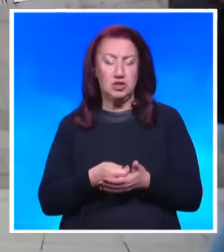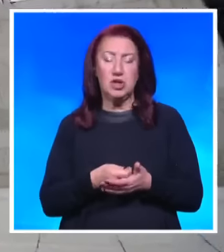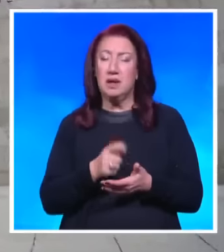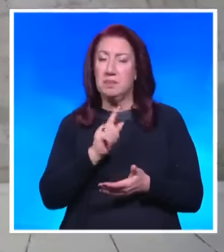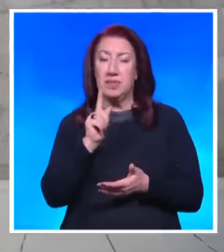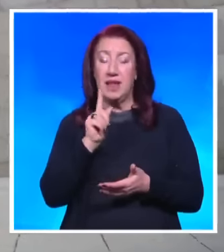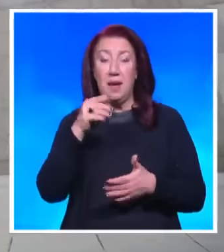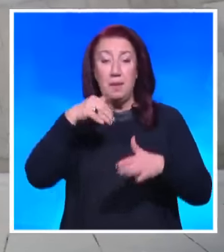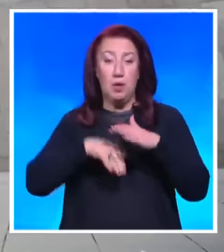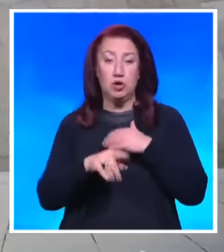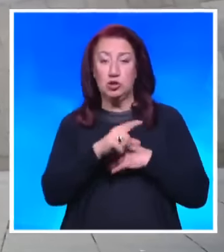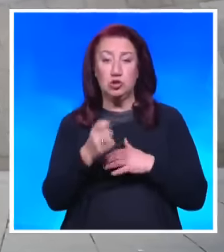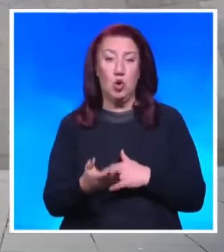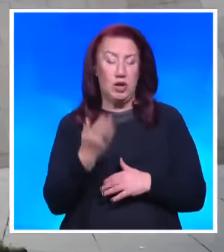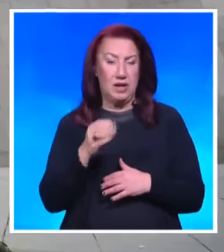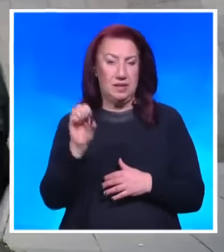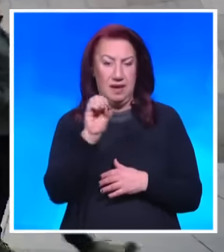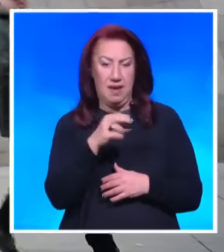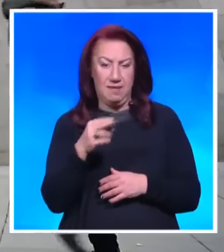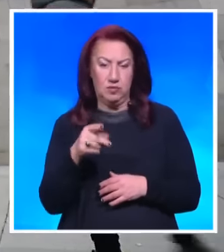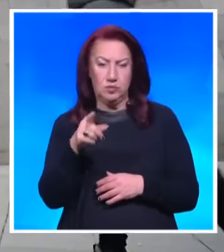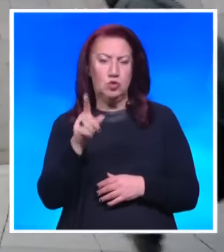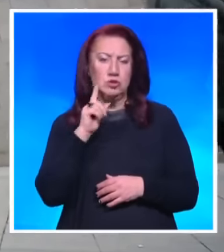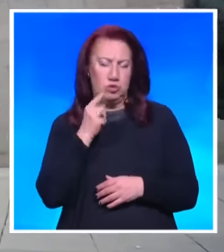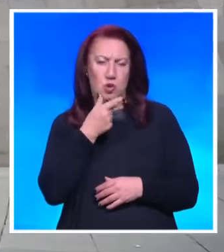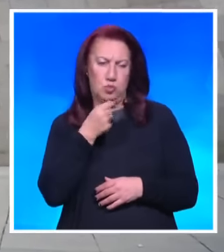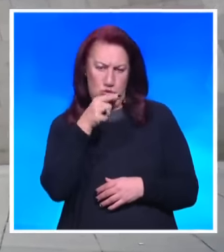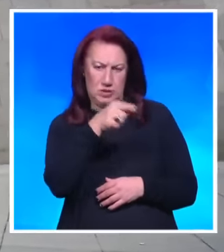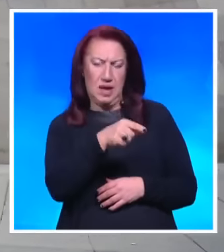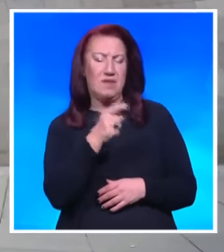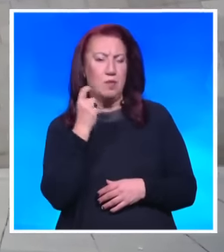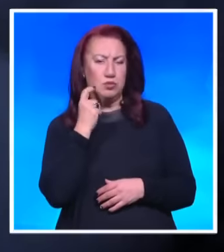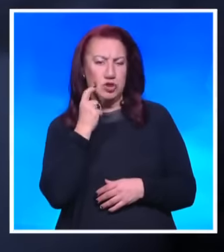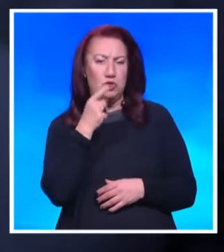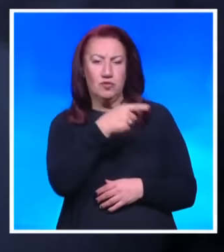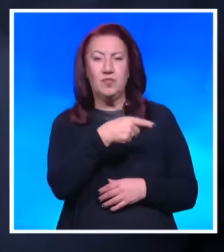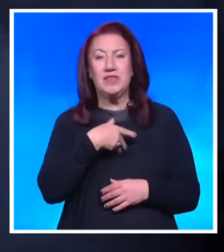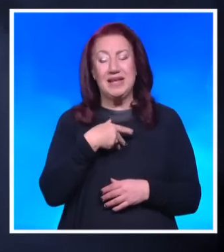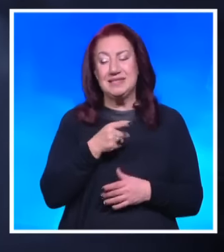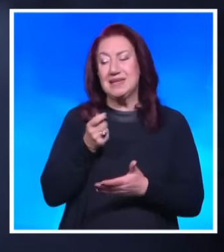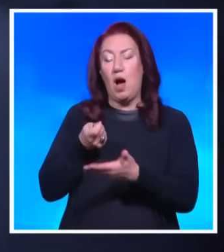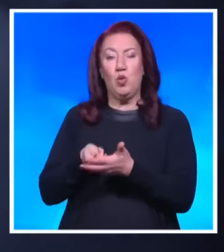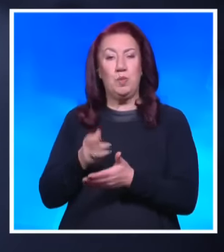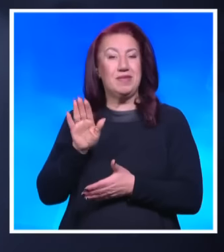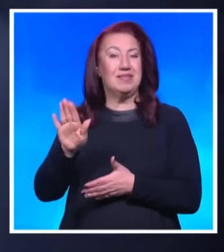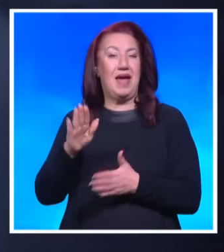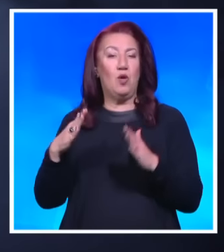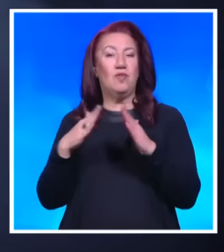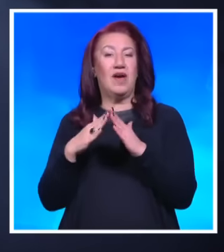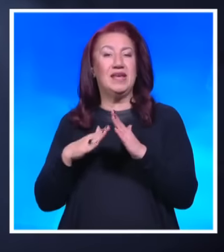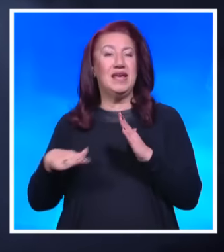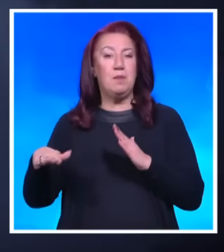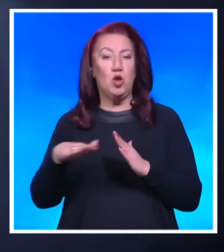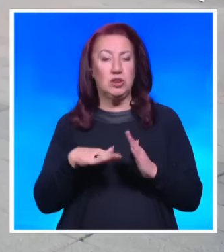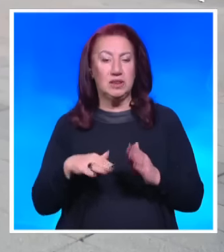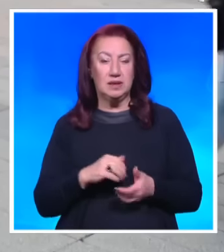мъж също познава нотариуса. Срещнали се преди година, а Божанов имал интерес към негов имот. Крие лицето си, защото се притеснява за живота